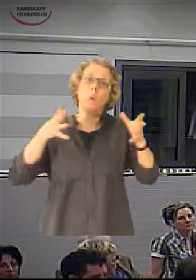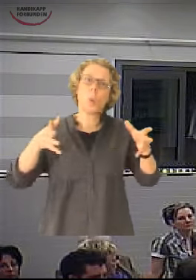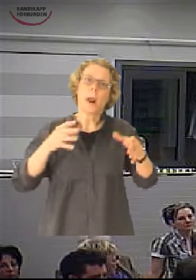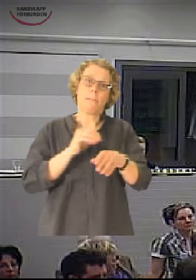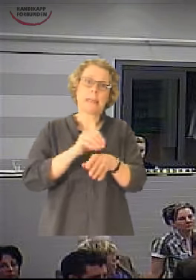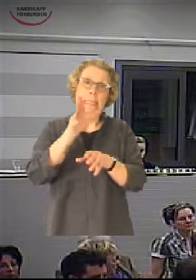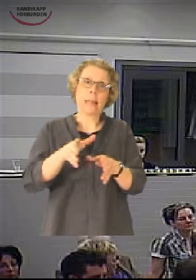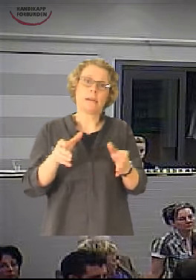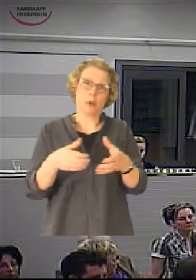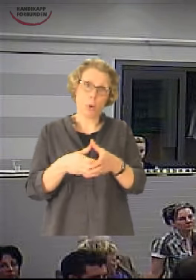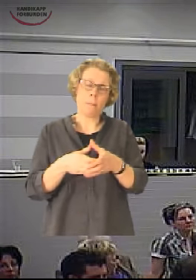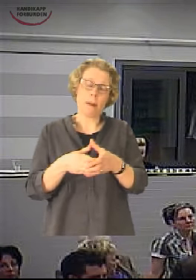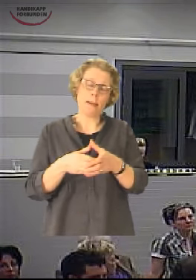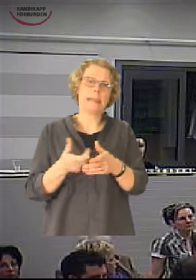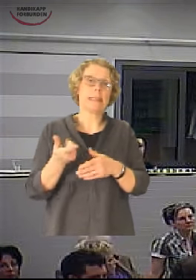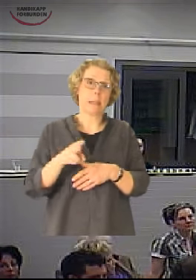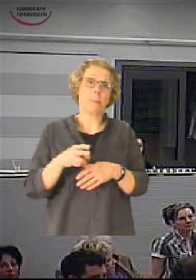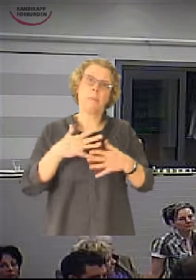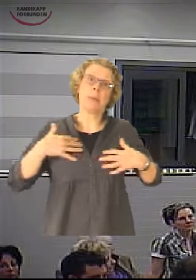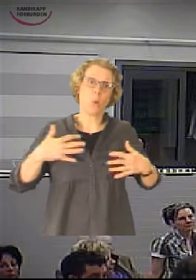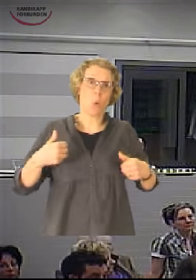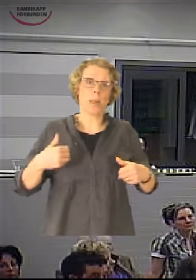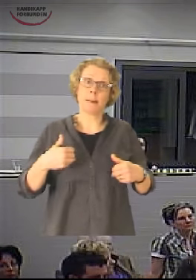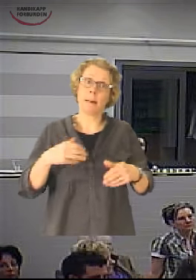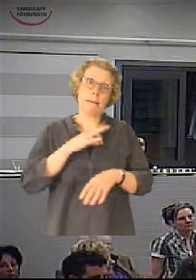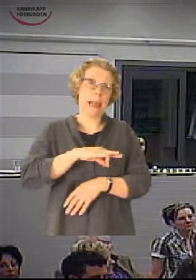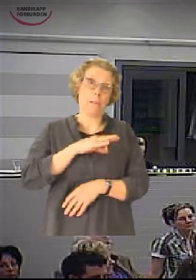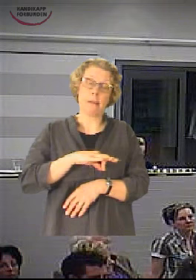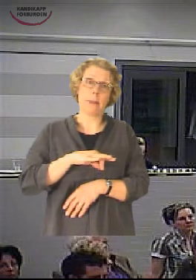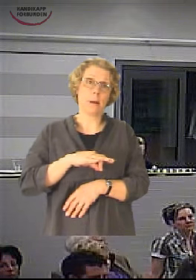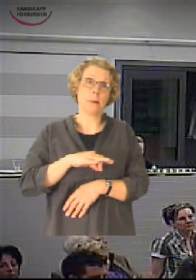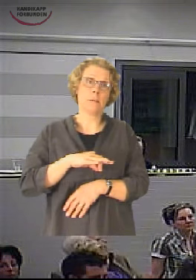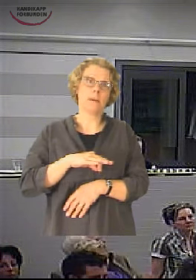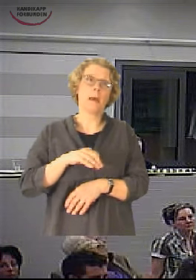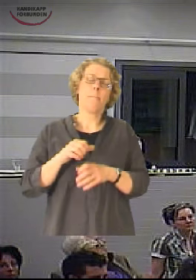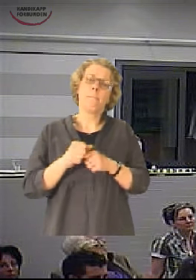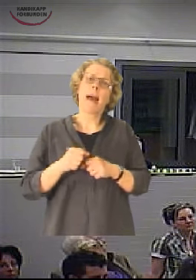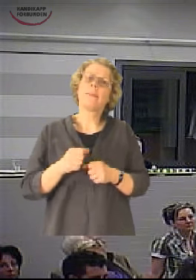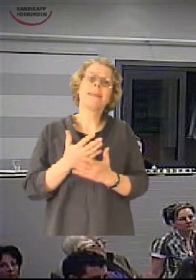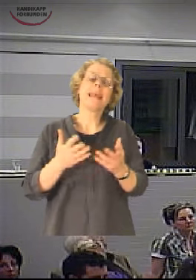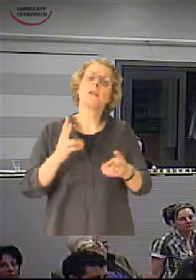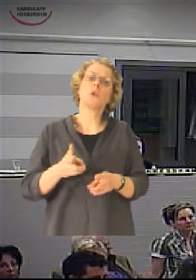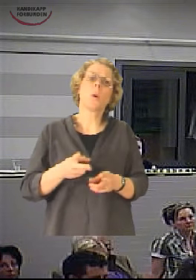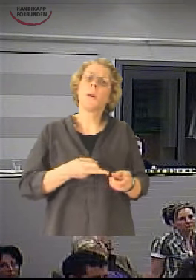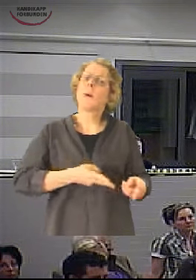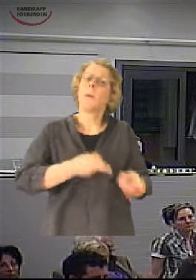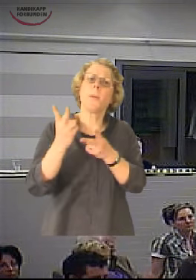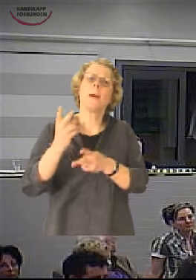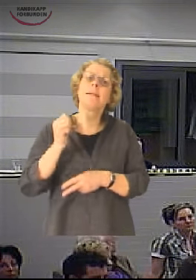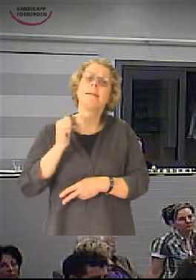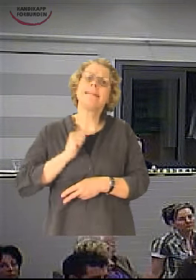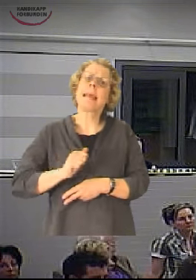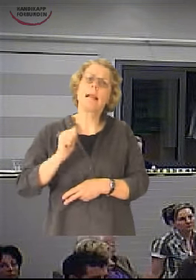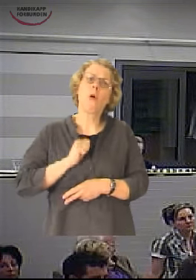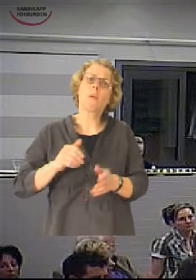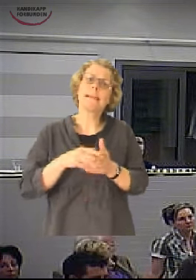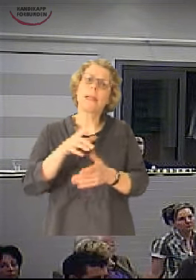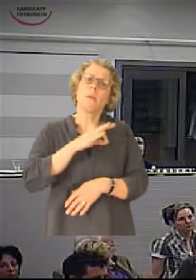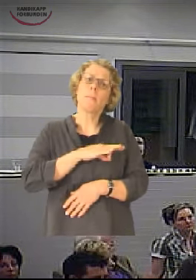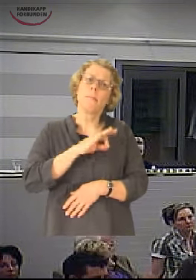Till exempel de biologiska läkemedlen. Och det är väldigt ojämlik tillgång på de här så väldigt